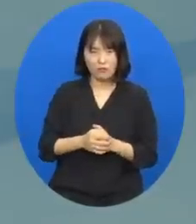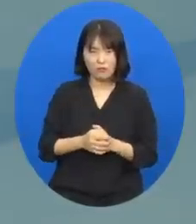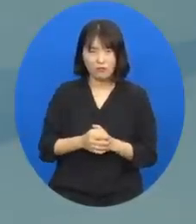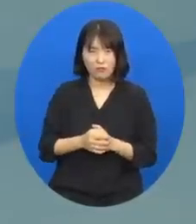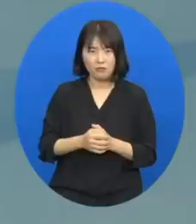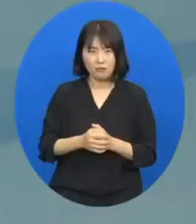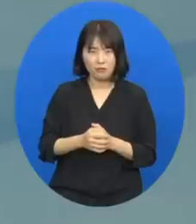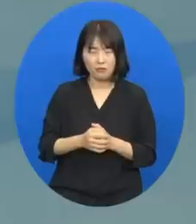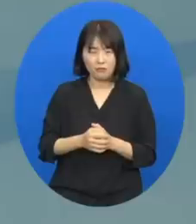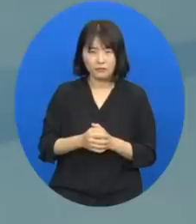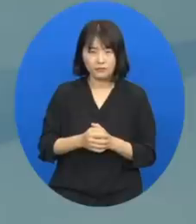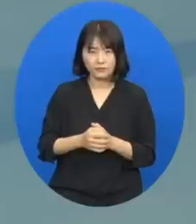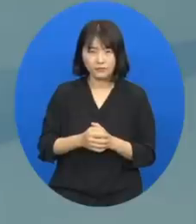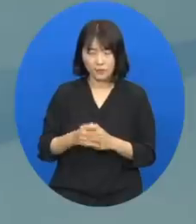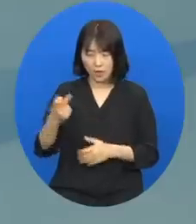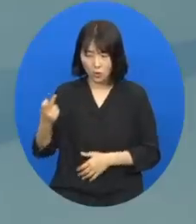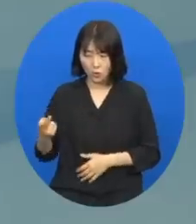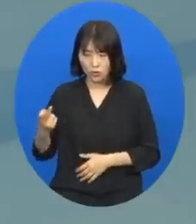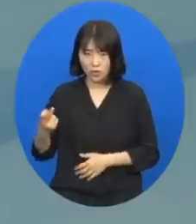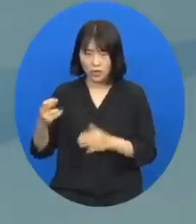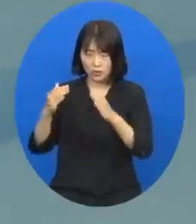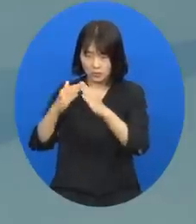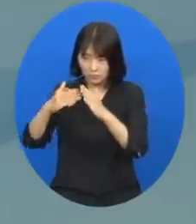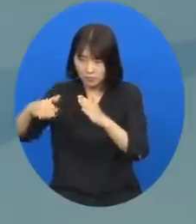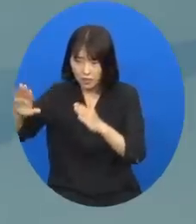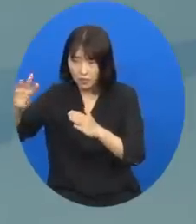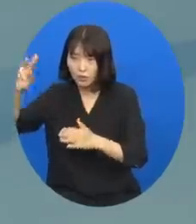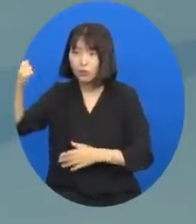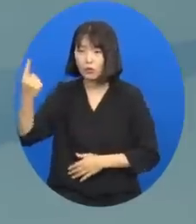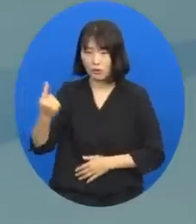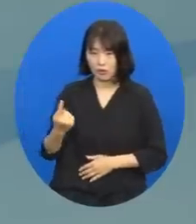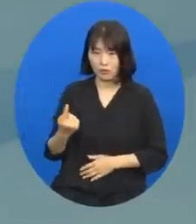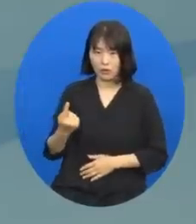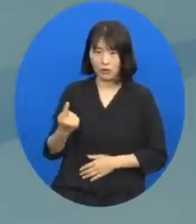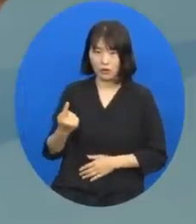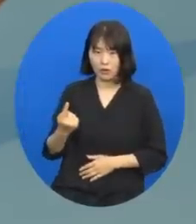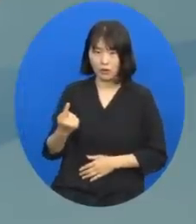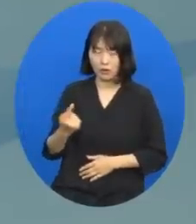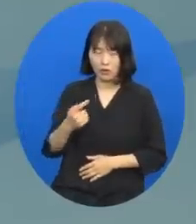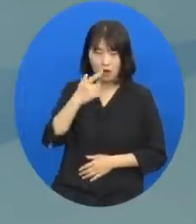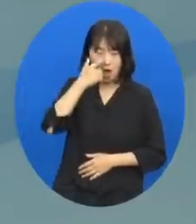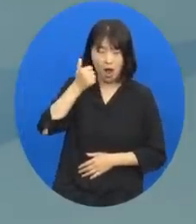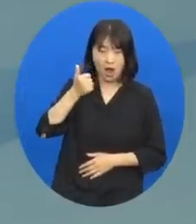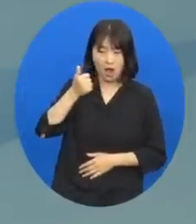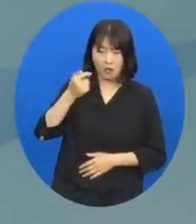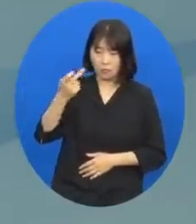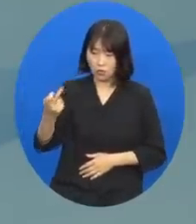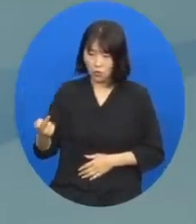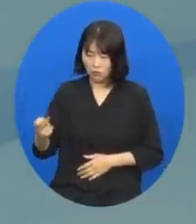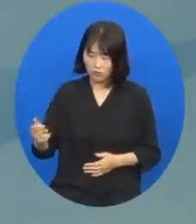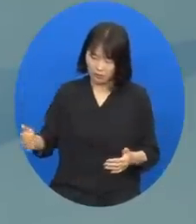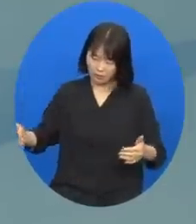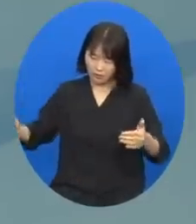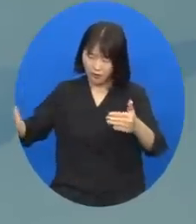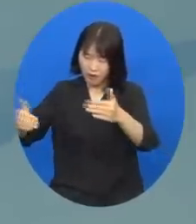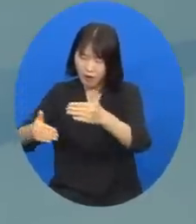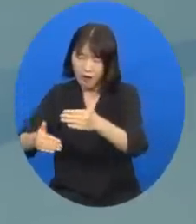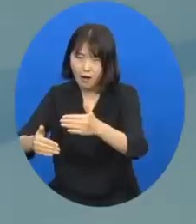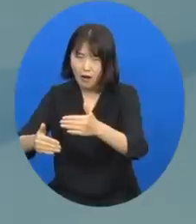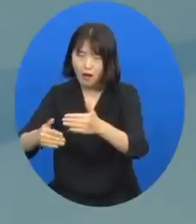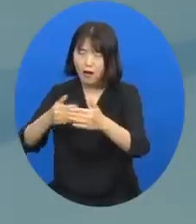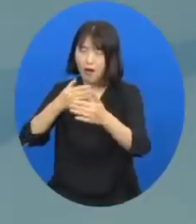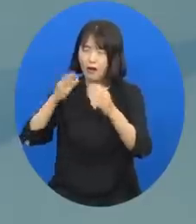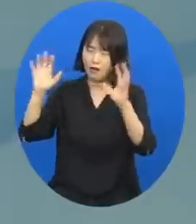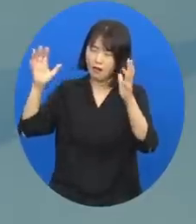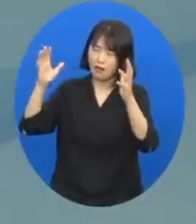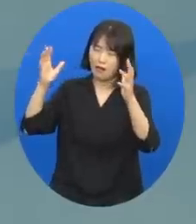나갔다가 돌아왔어 쉬운 줄 알았던 동생이 돌았습니다 아버지가 동생 을 맞이해 주고 정말 그렇게 환영해